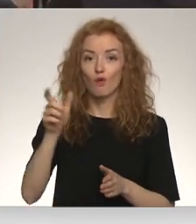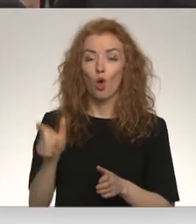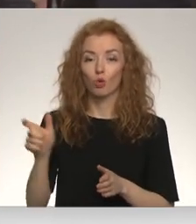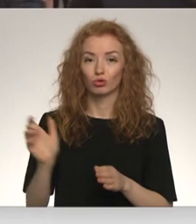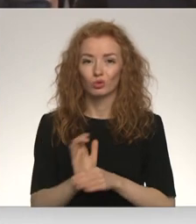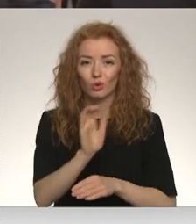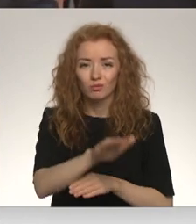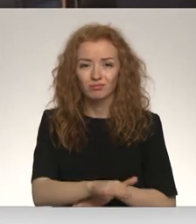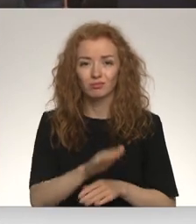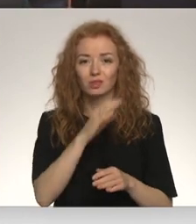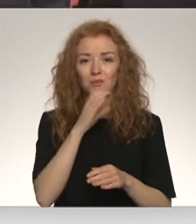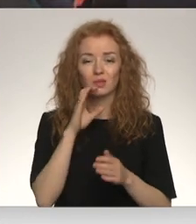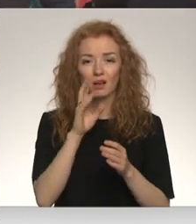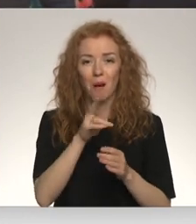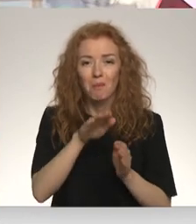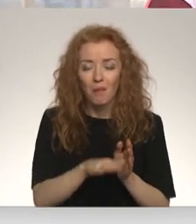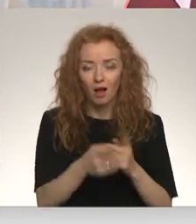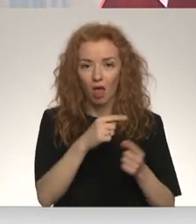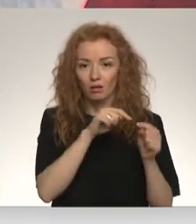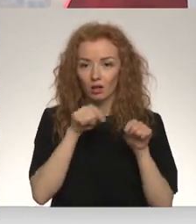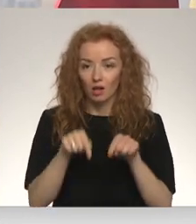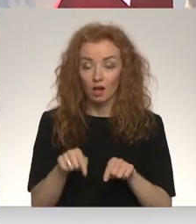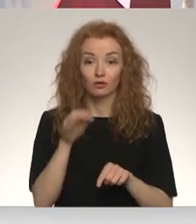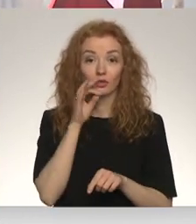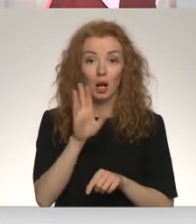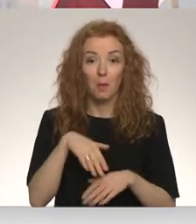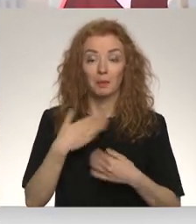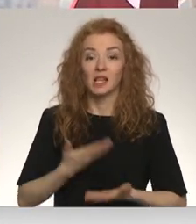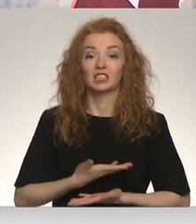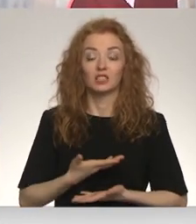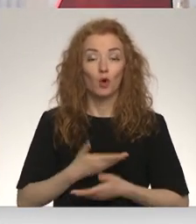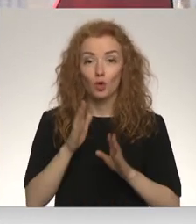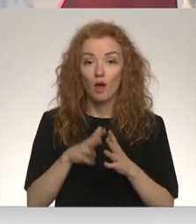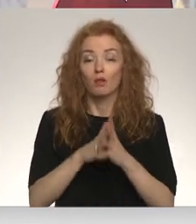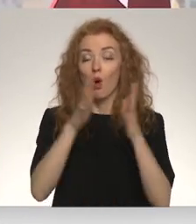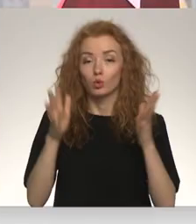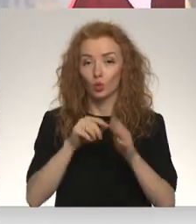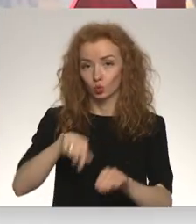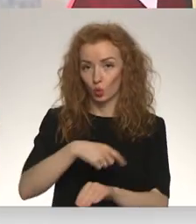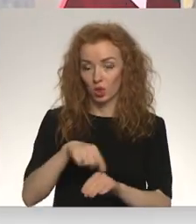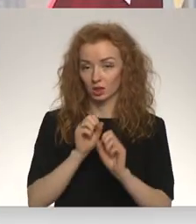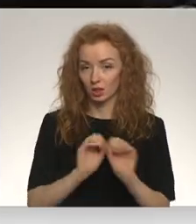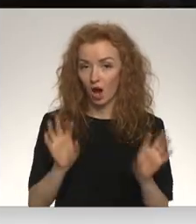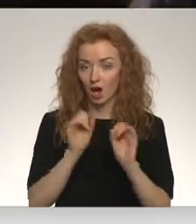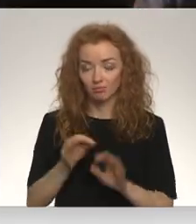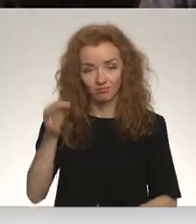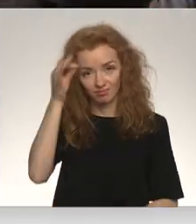kā bērni, bet vēlāk atgriezās, saka, par piedzīvoto varētu stāstīt stundām ilgi. Atmiņas par